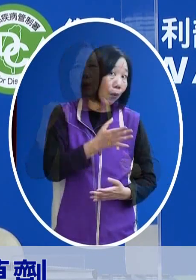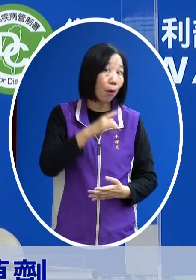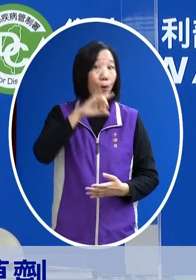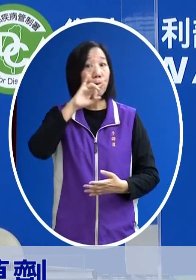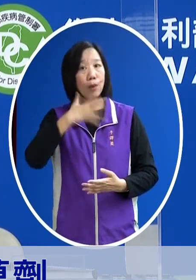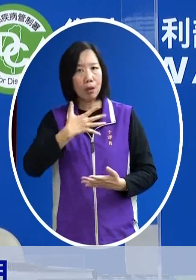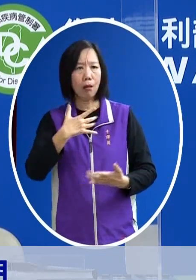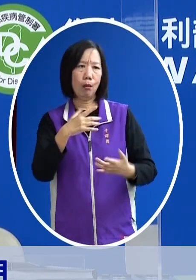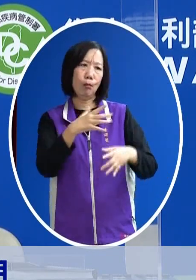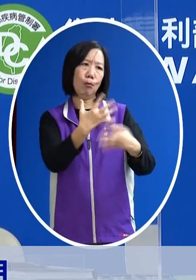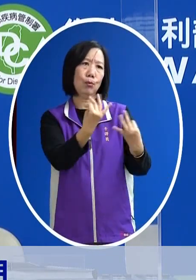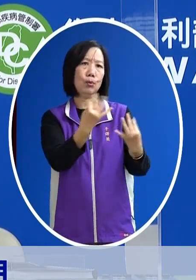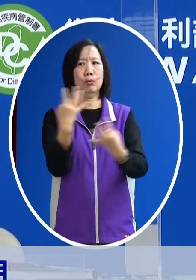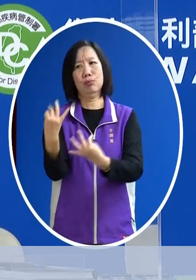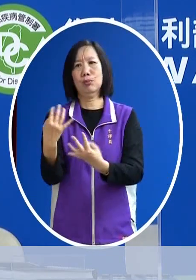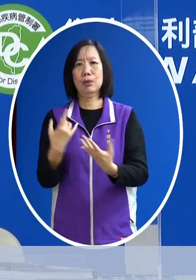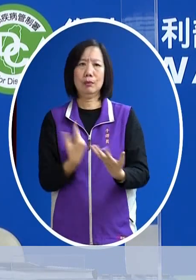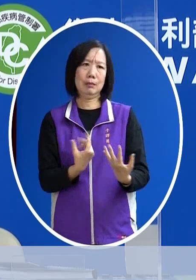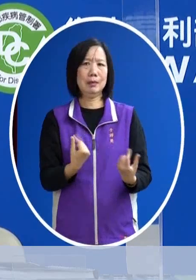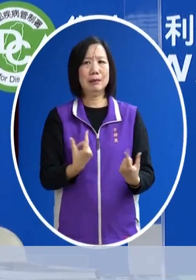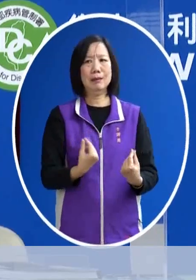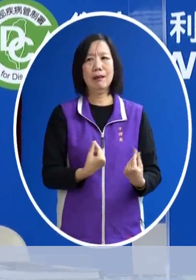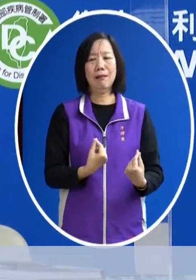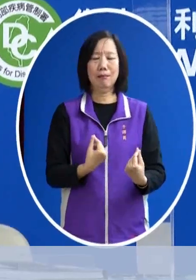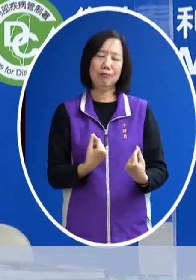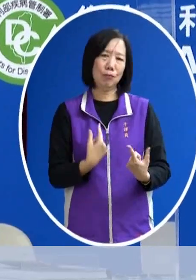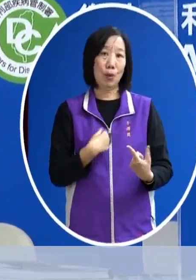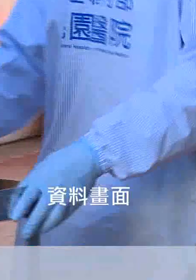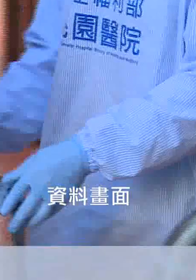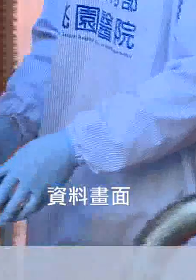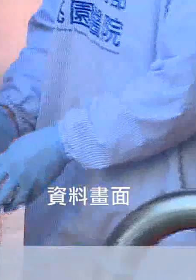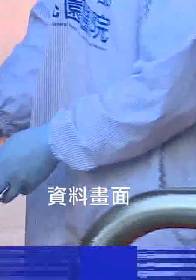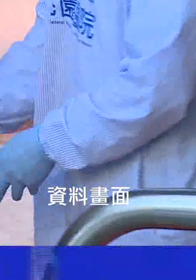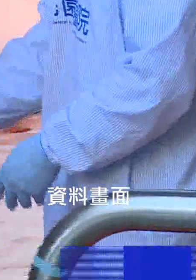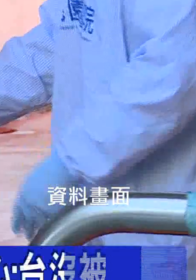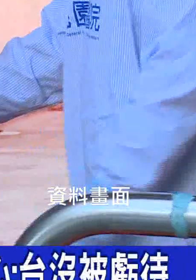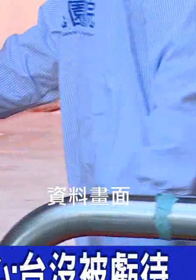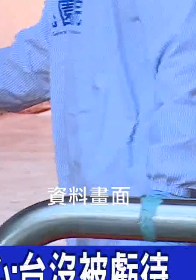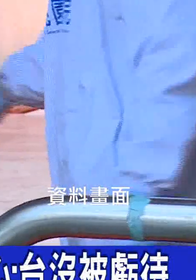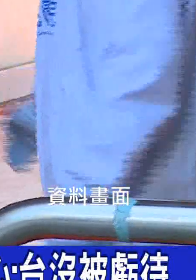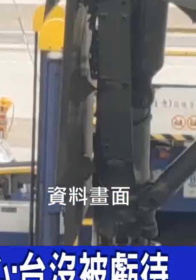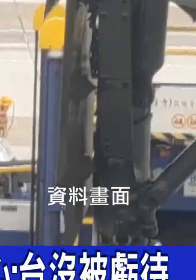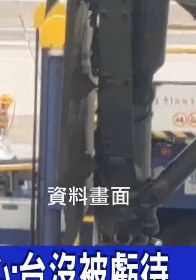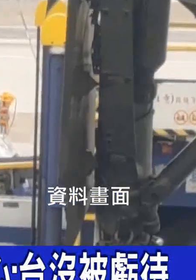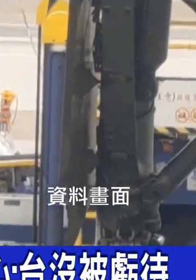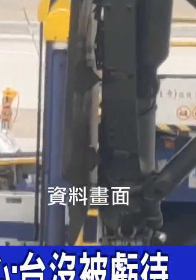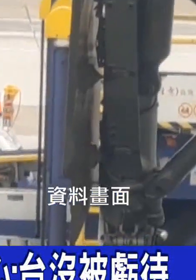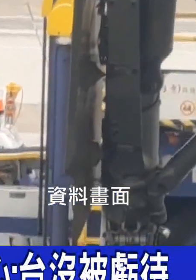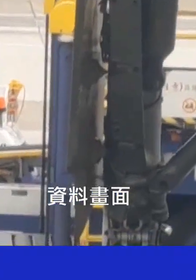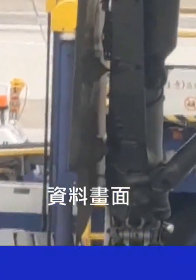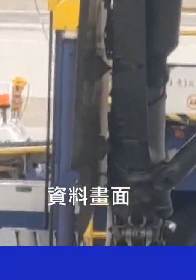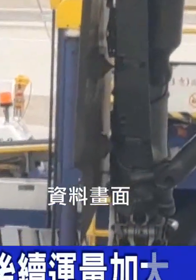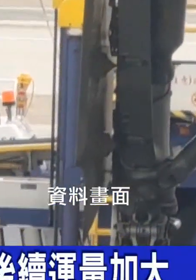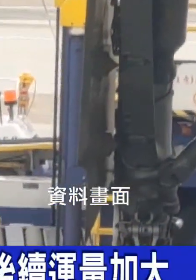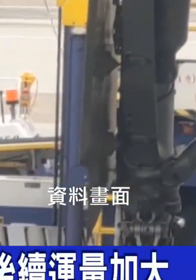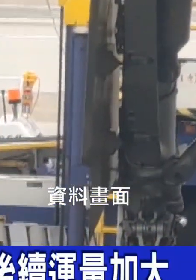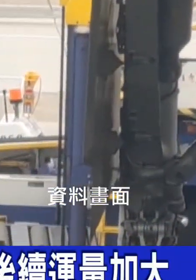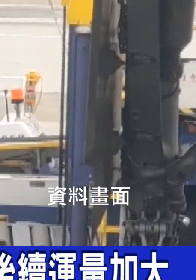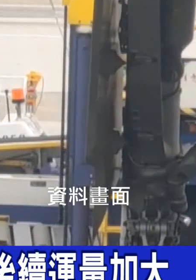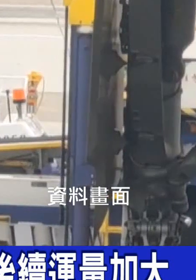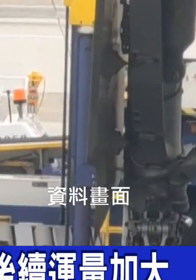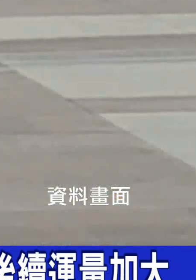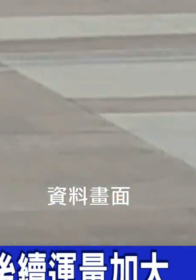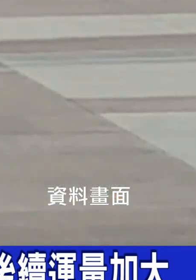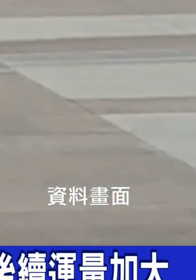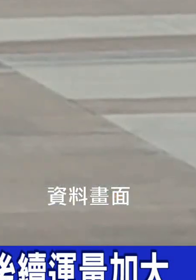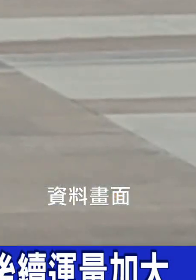是十一点七万剂，所以没有亏待我们了，就是都是11.7万剂。 强调没有亏待台湾，而剂量并非整数，可能跟空运包装限制有关。相信首批